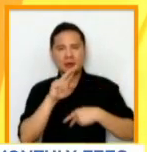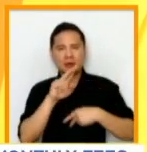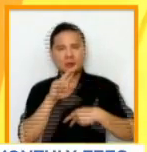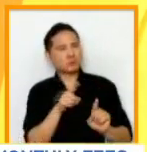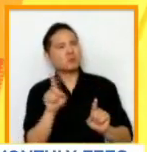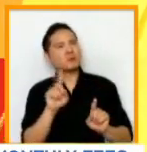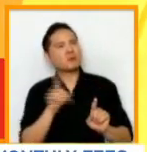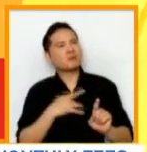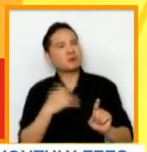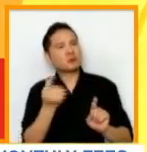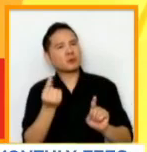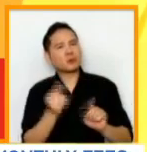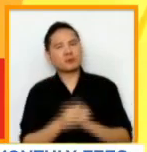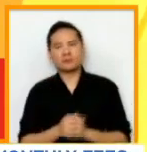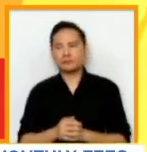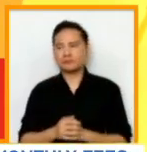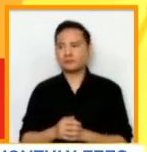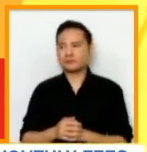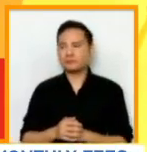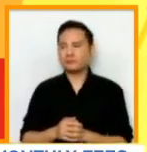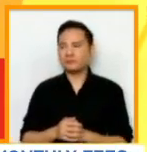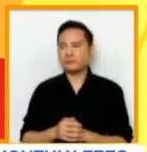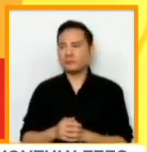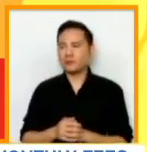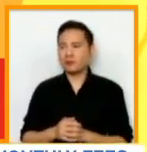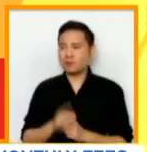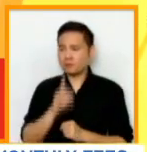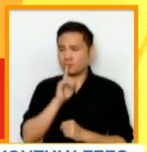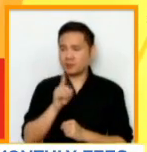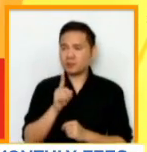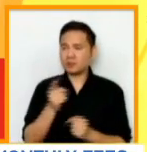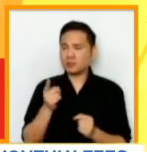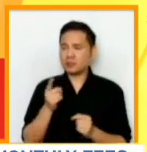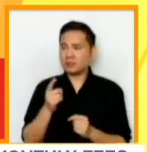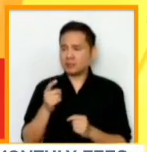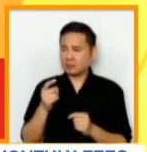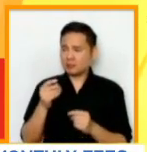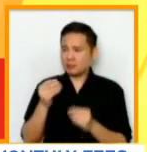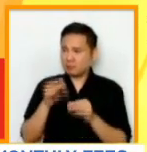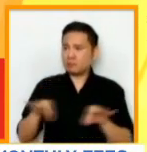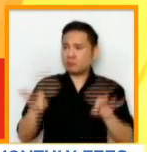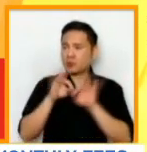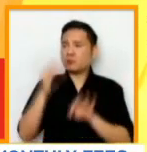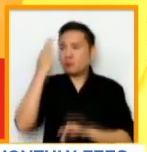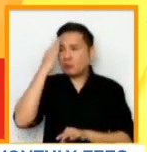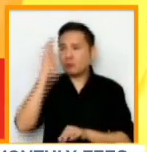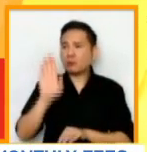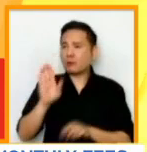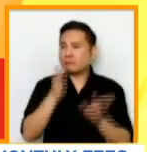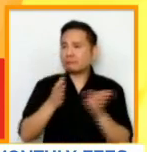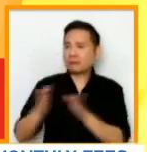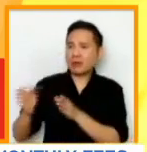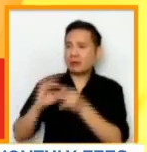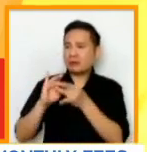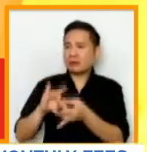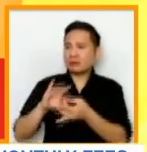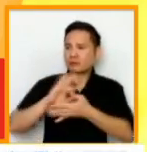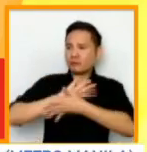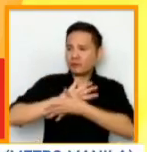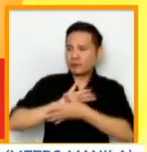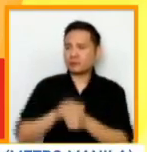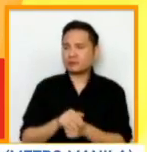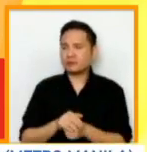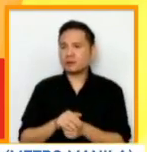itong pandemic. Ano bang mga plano nila? Kasi sila yung ipapasa ng kasalukoy administrasyon, yung mga naiwang